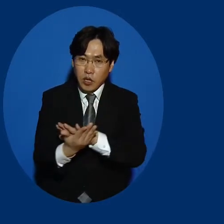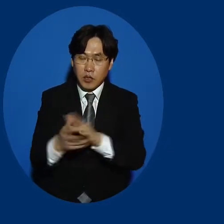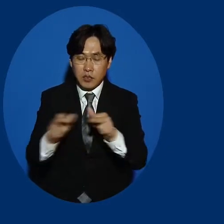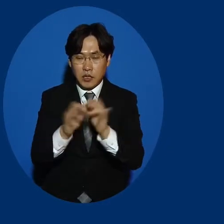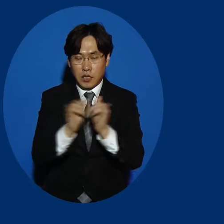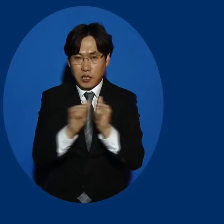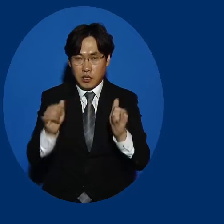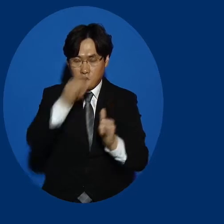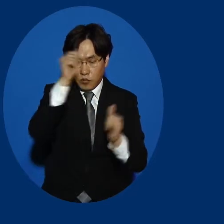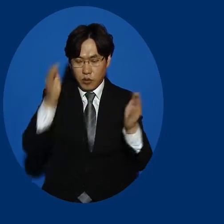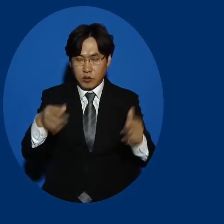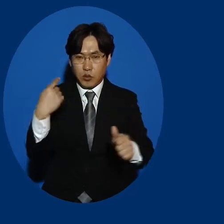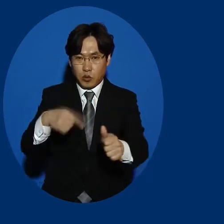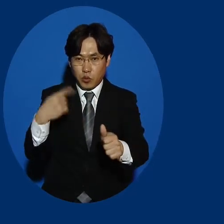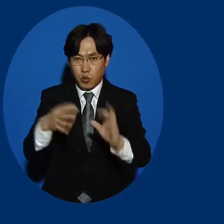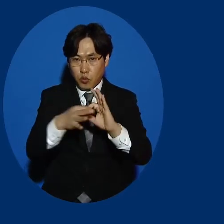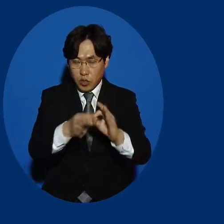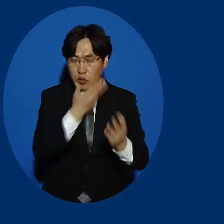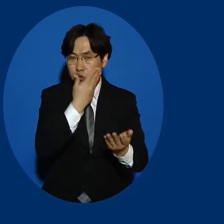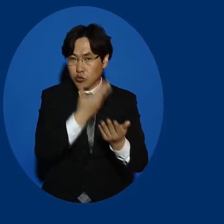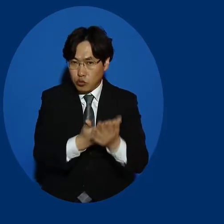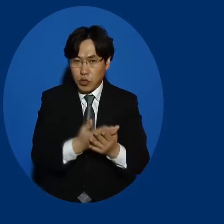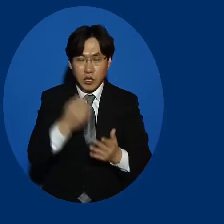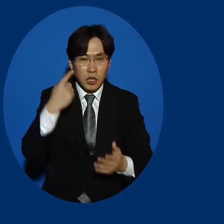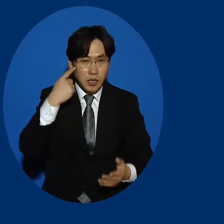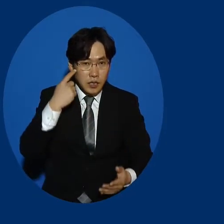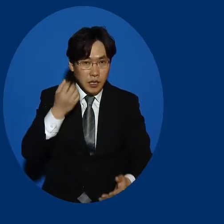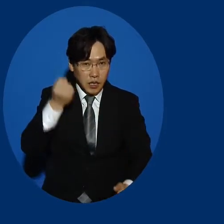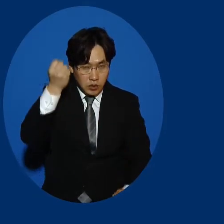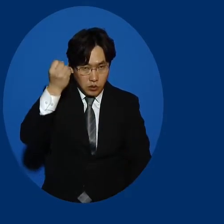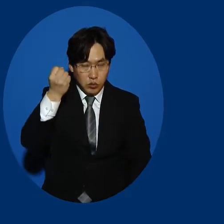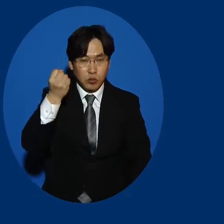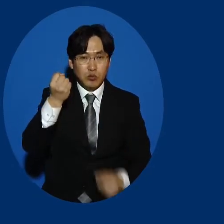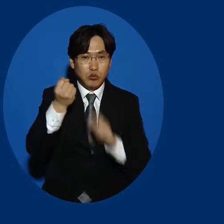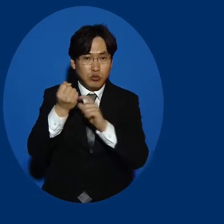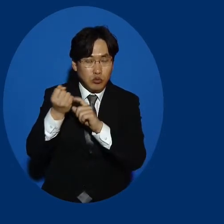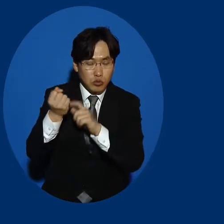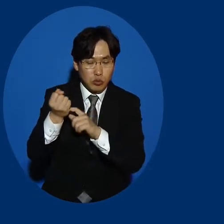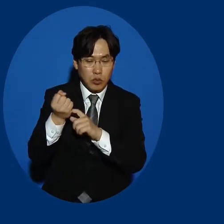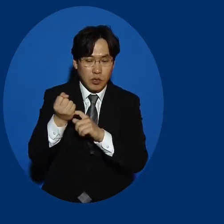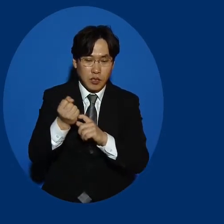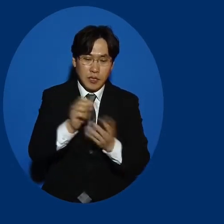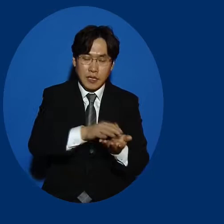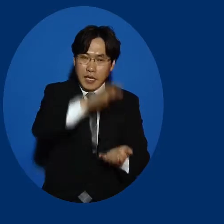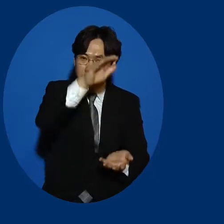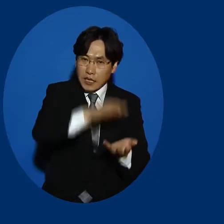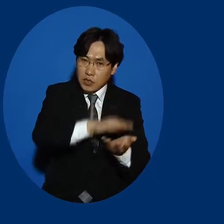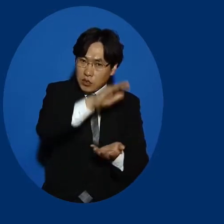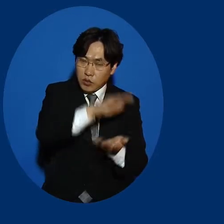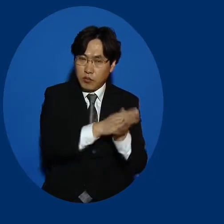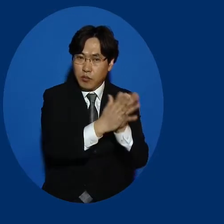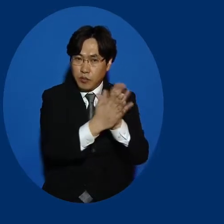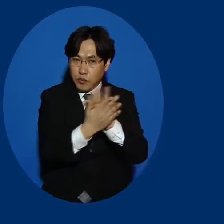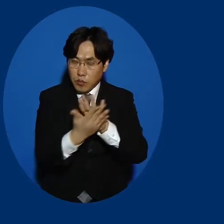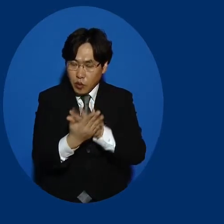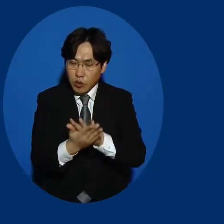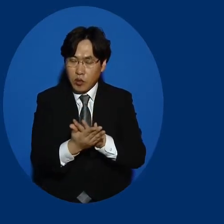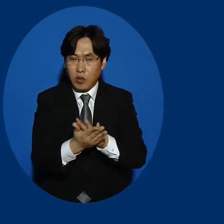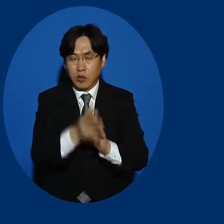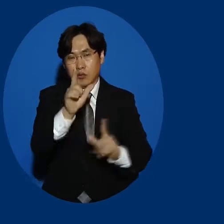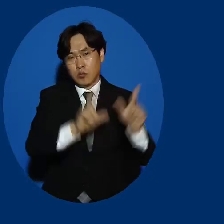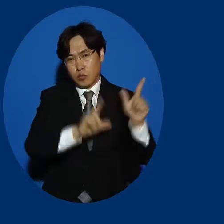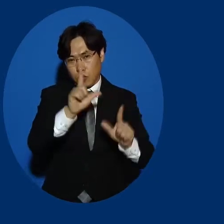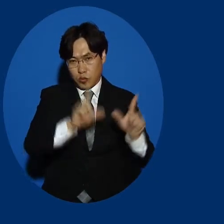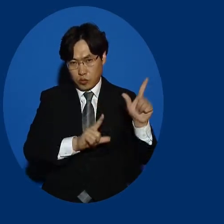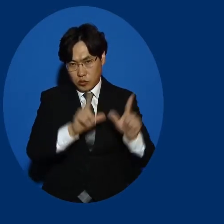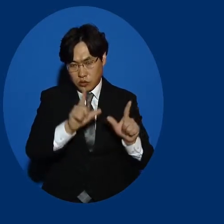장애인의 평생교육에 대해서 중요성을 인식하면서 많은 양적인 증가만 보이고 있는 실정인